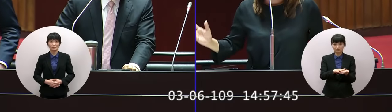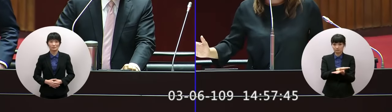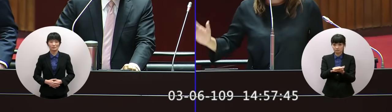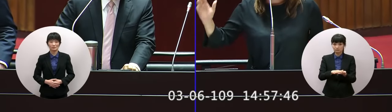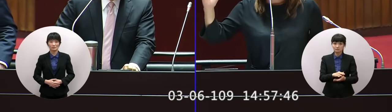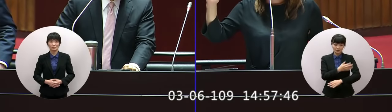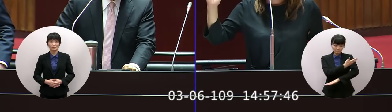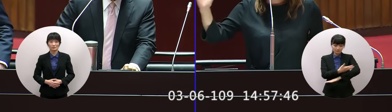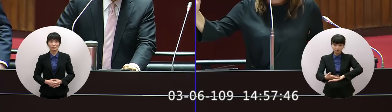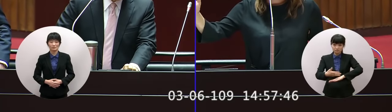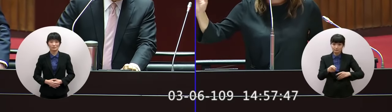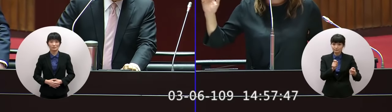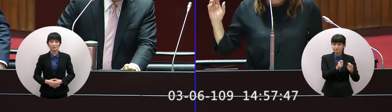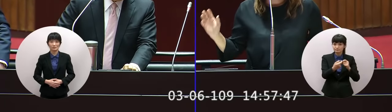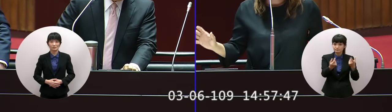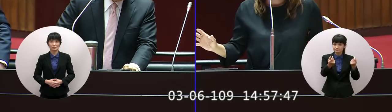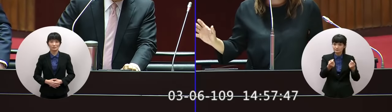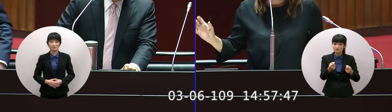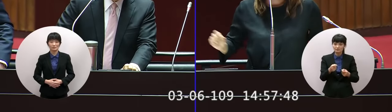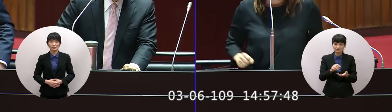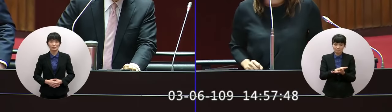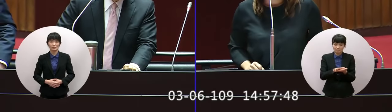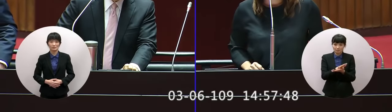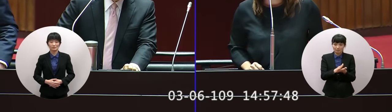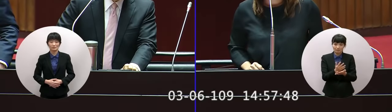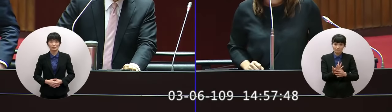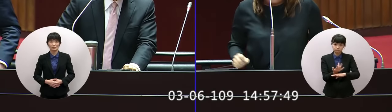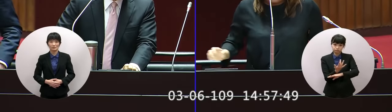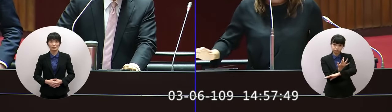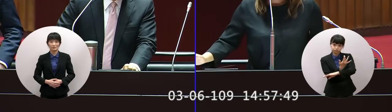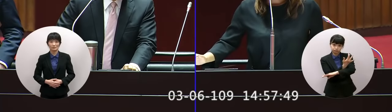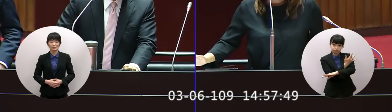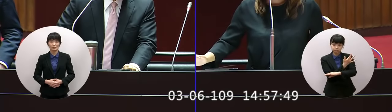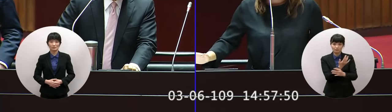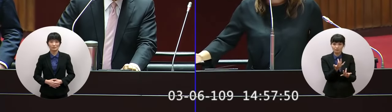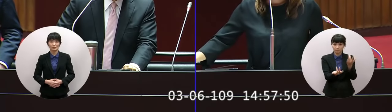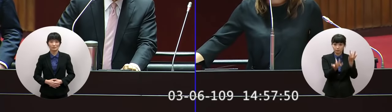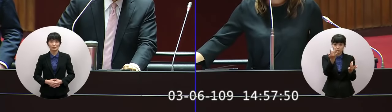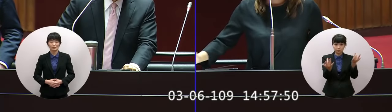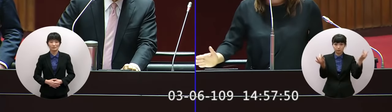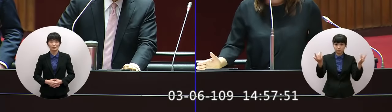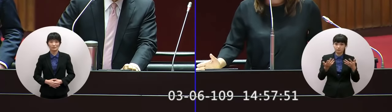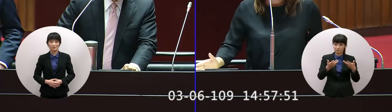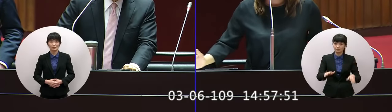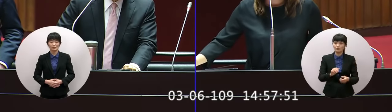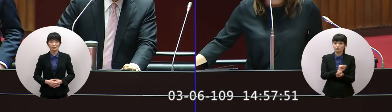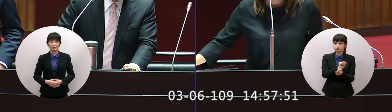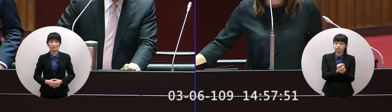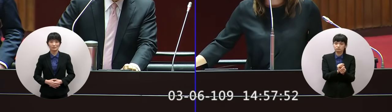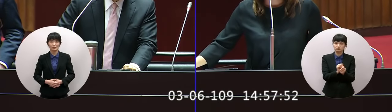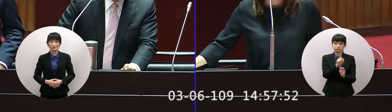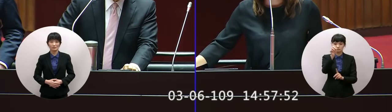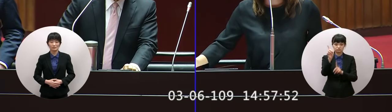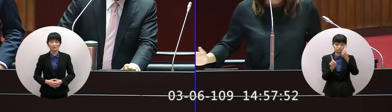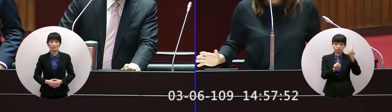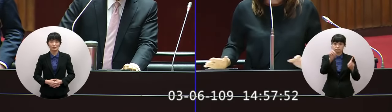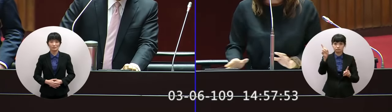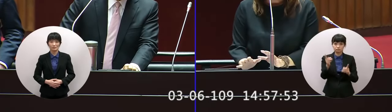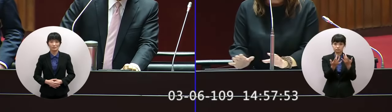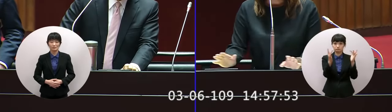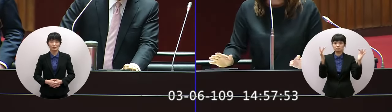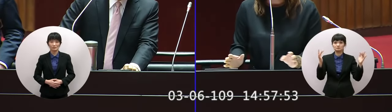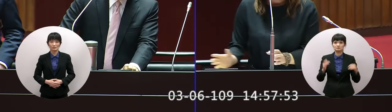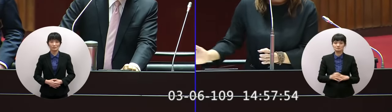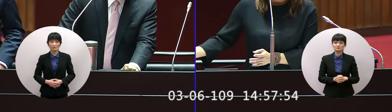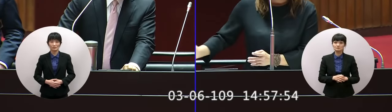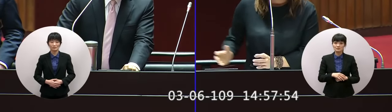它长了很高的杂草，甚至很多的杂木。有些农民他旁边，你的河川地旁边就是私有地，私